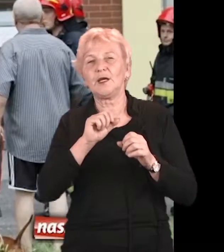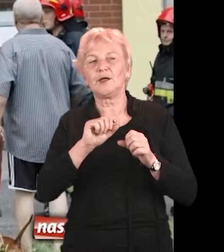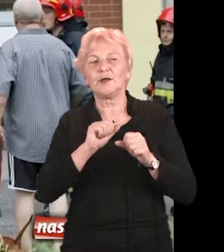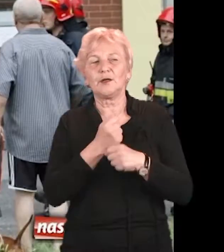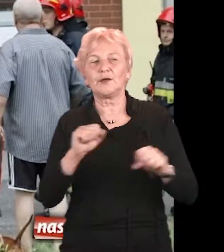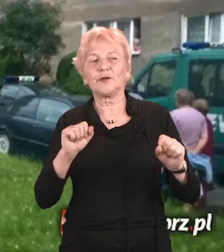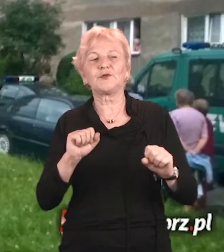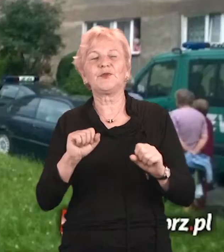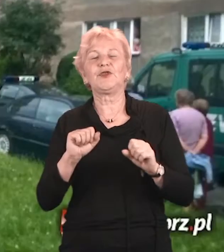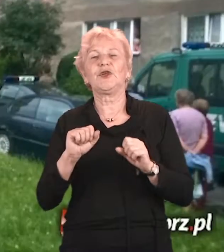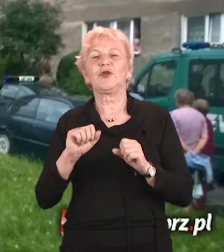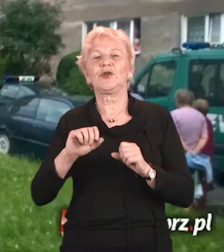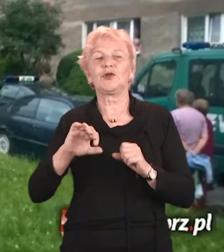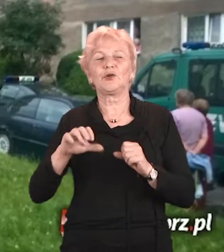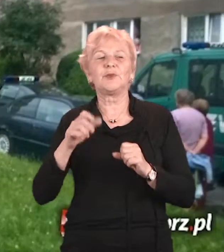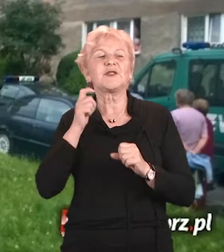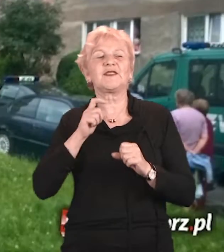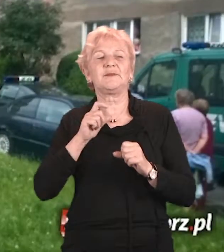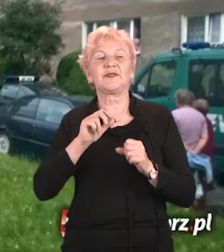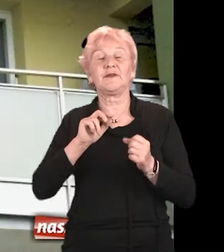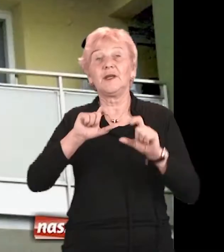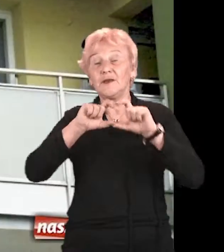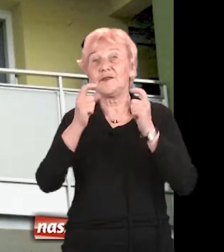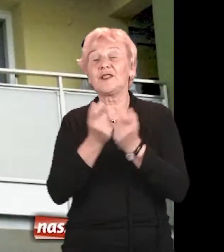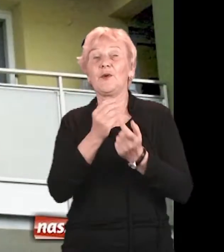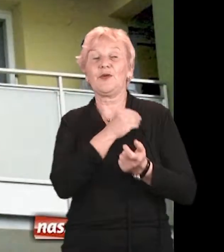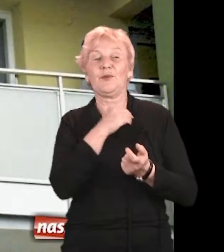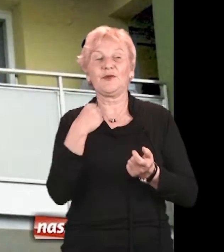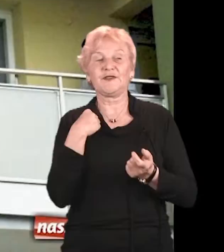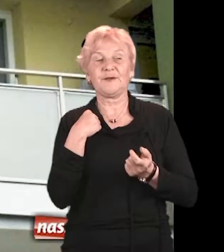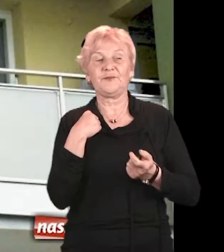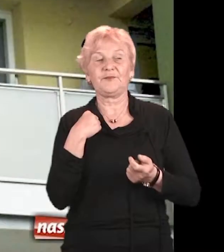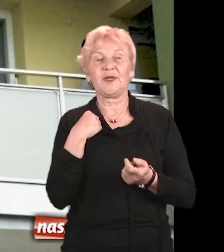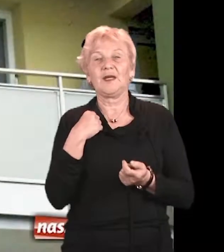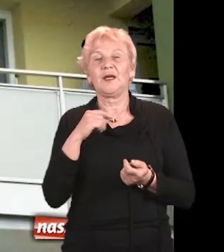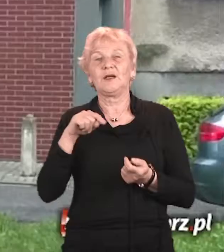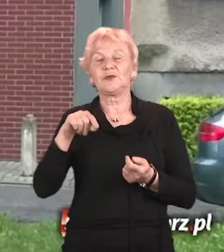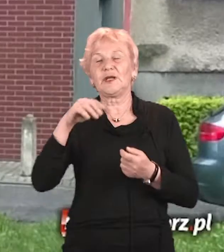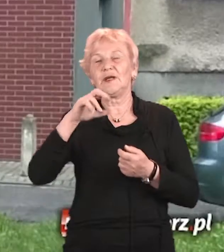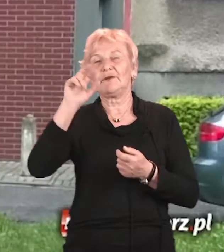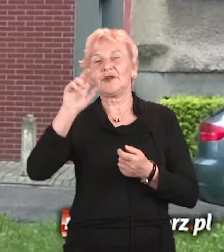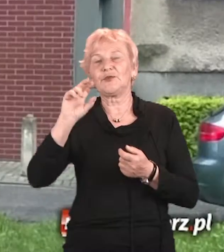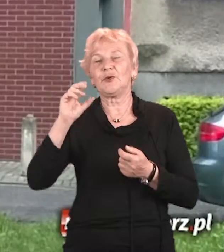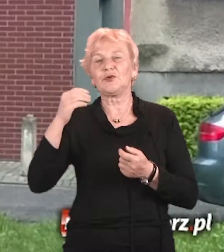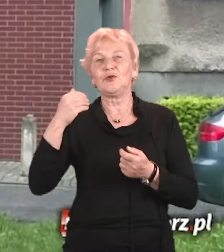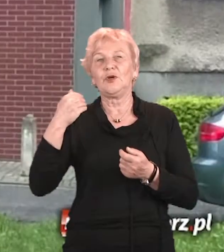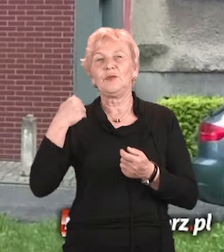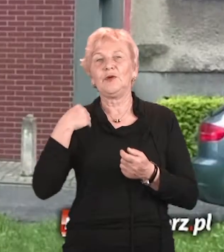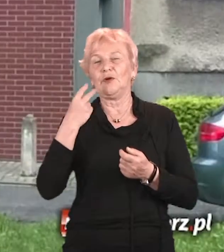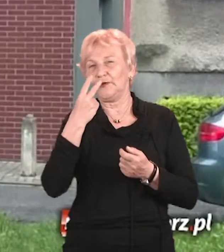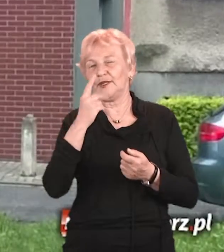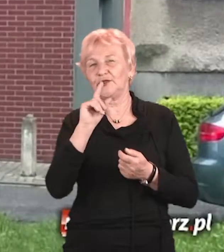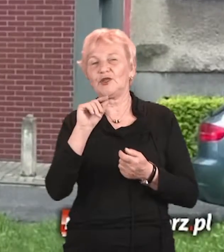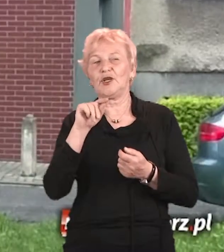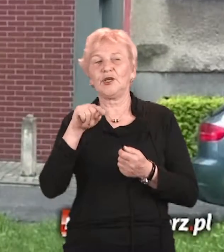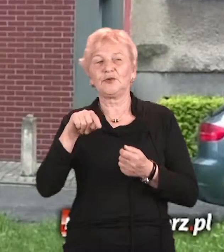Powietrzno-Desantowego w Gliwicach oraz Komendy Powiatowej Policji w Raciborzu. Jak się okazuje, wszystkimi dowodził 49-letni mieszkaniec